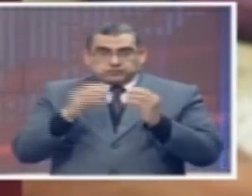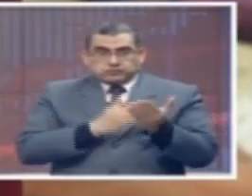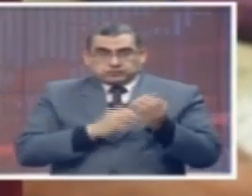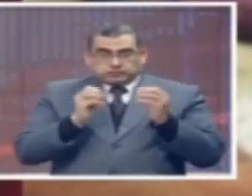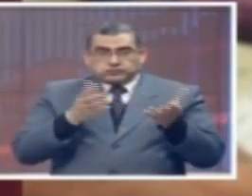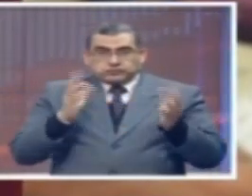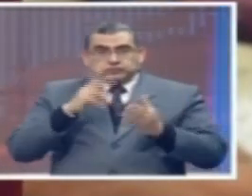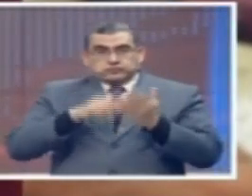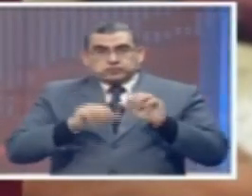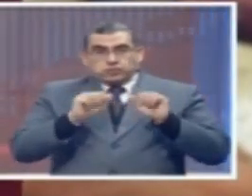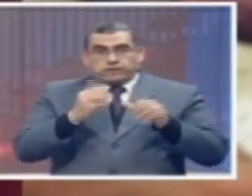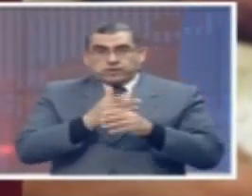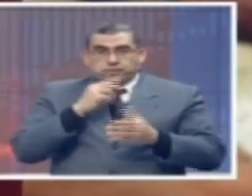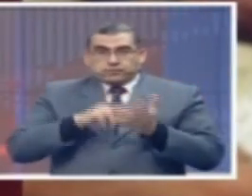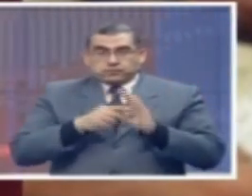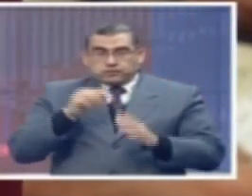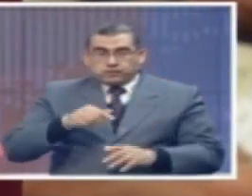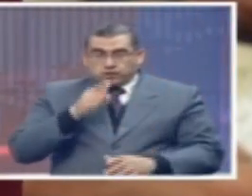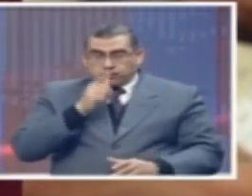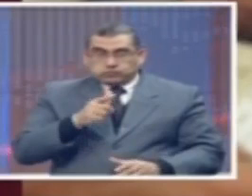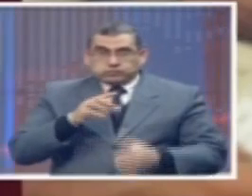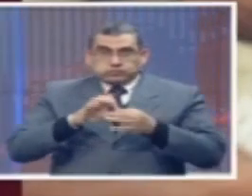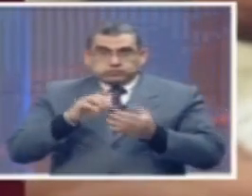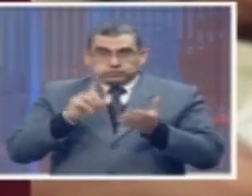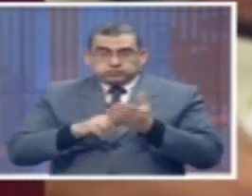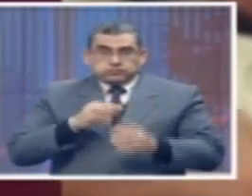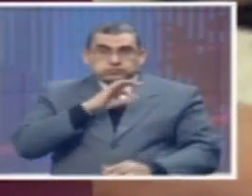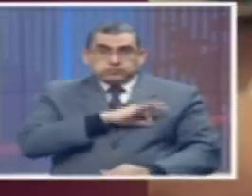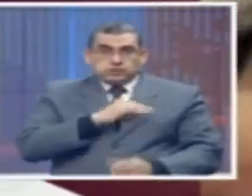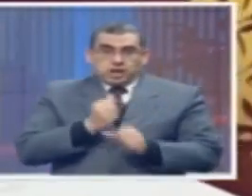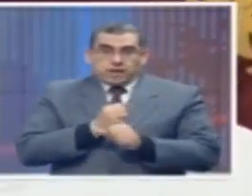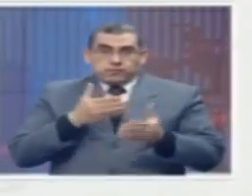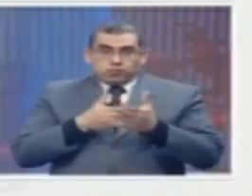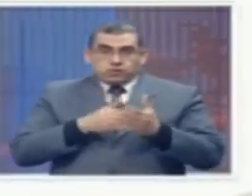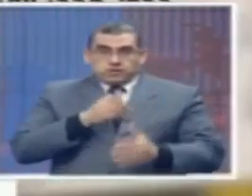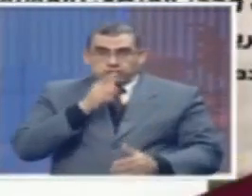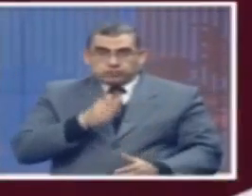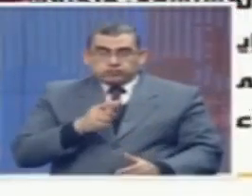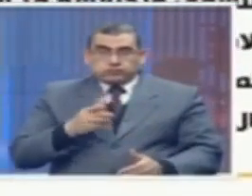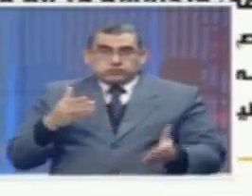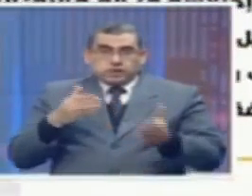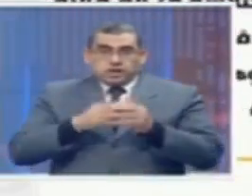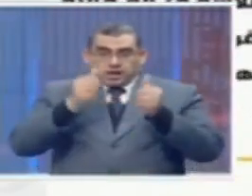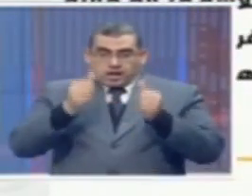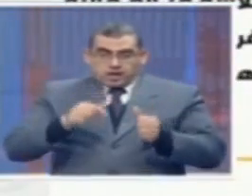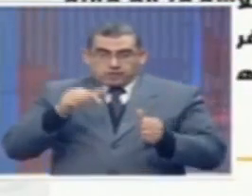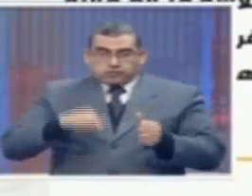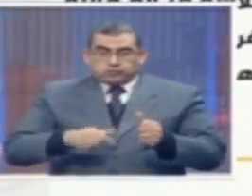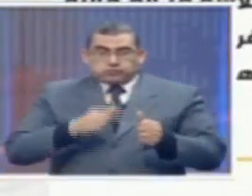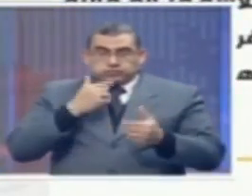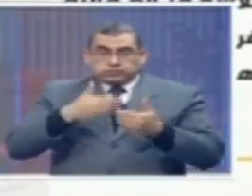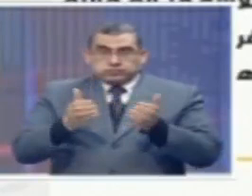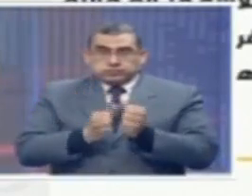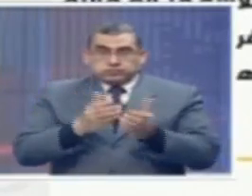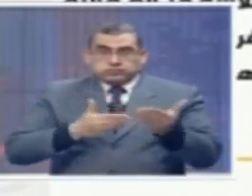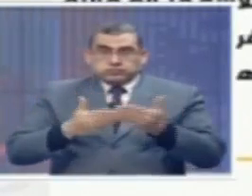الصيدلية دون غيرها، وهو ما يعد تربح من أعمال الوظيفة. وفي السياق ذاته نجحت الإدارة في